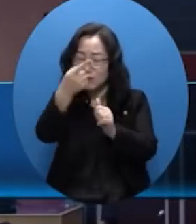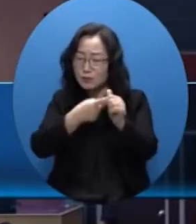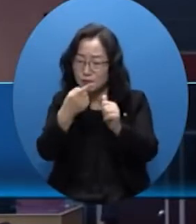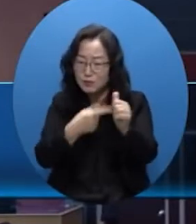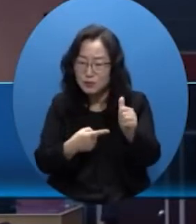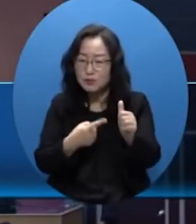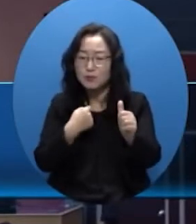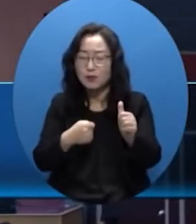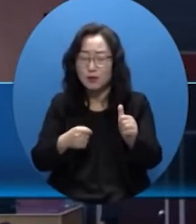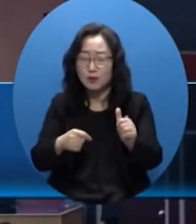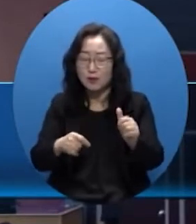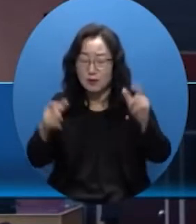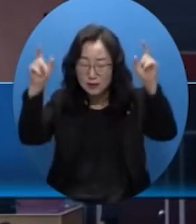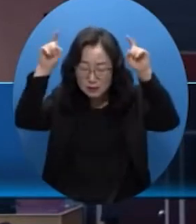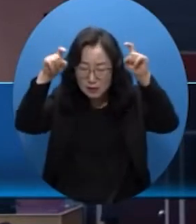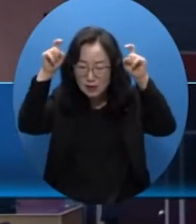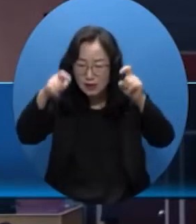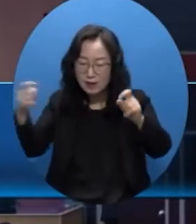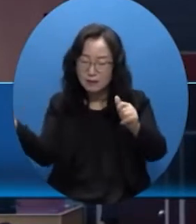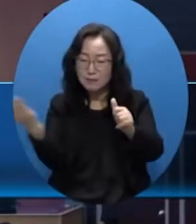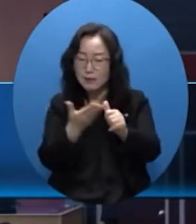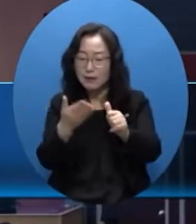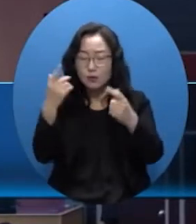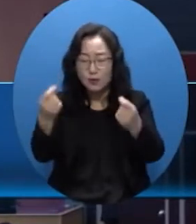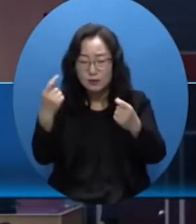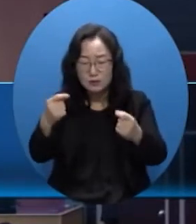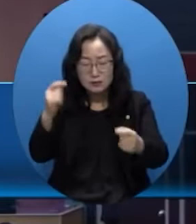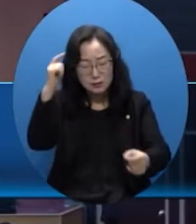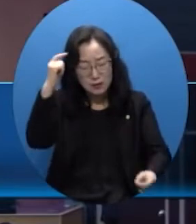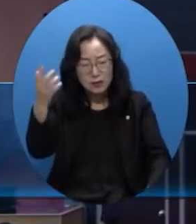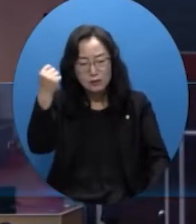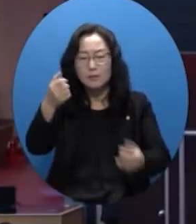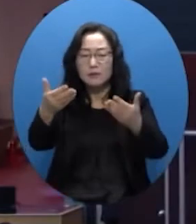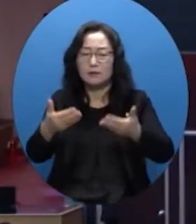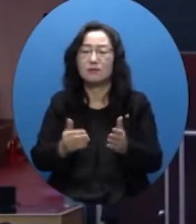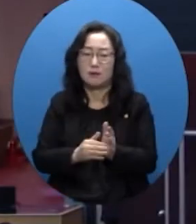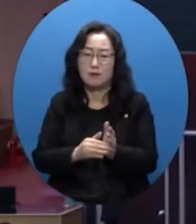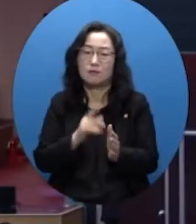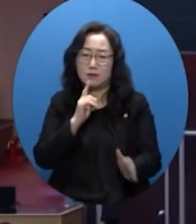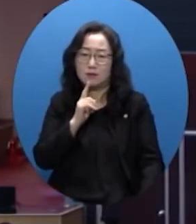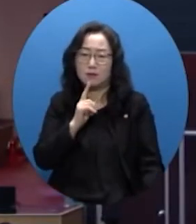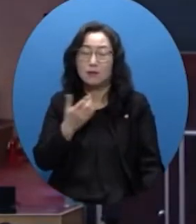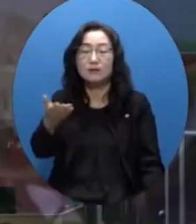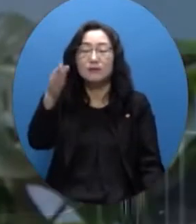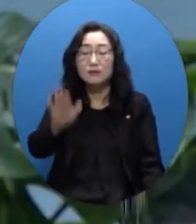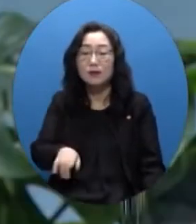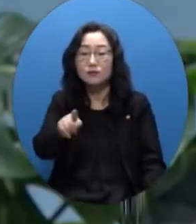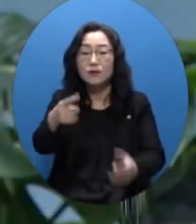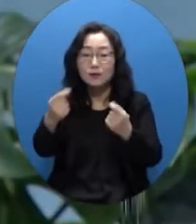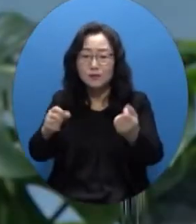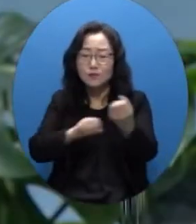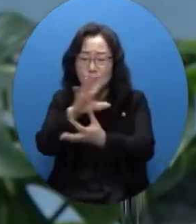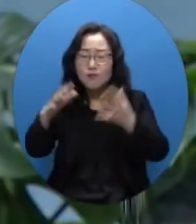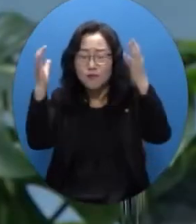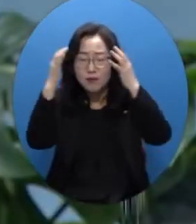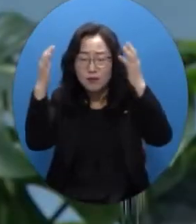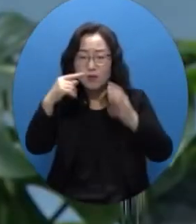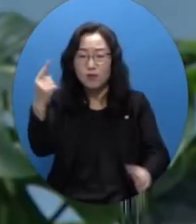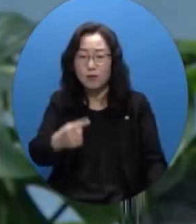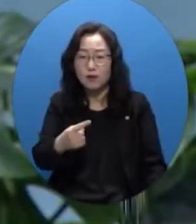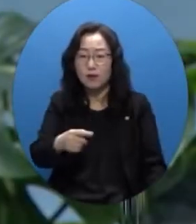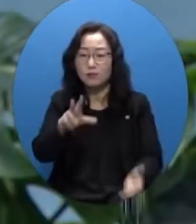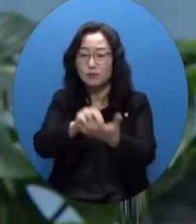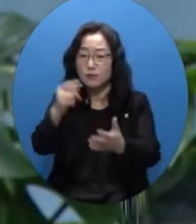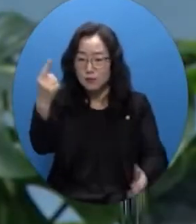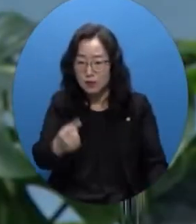도살 당할 양 같이 여김을 받은 나이다 함과 같으니라 그러나 이와 같은 환란이 그게 다가 왔지만 문제